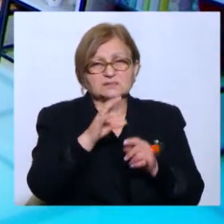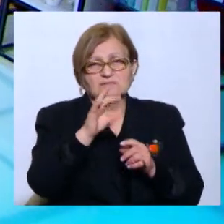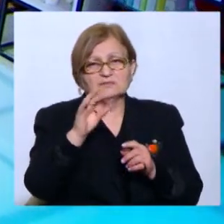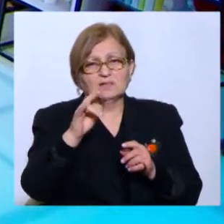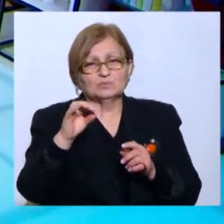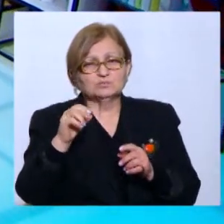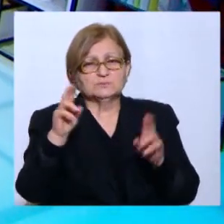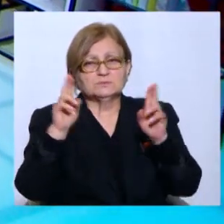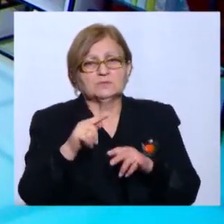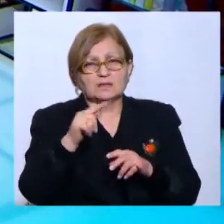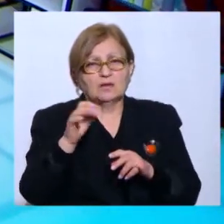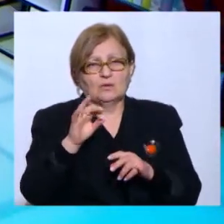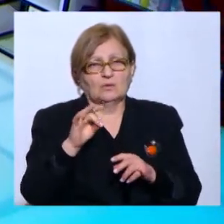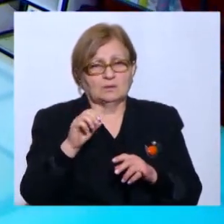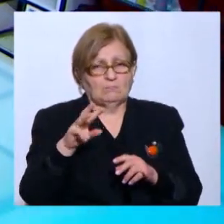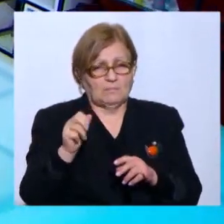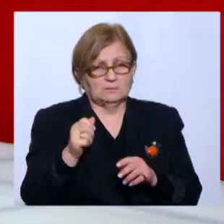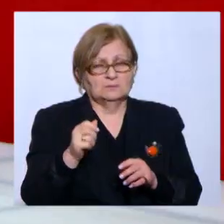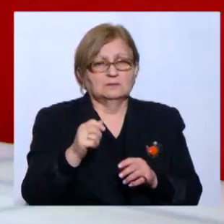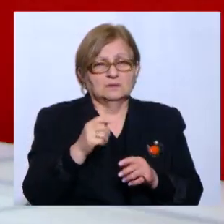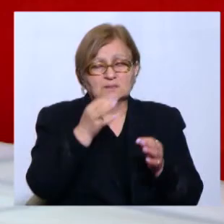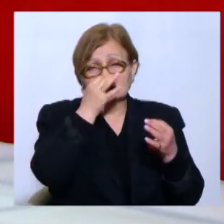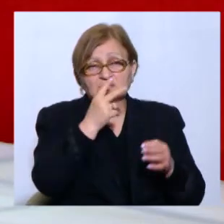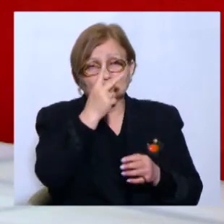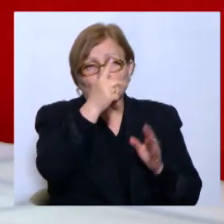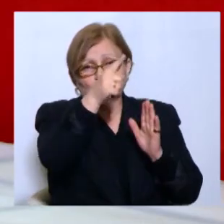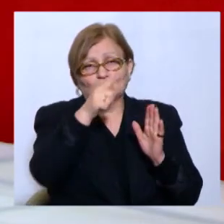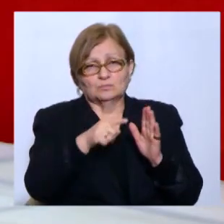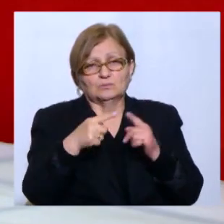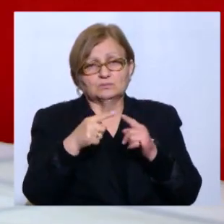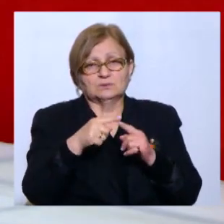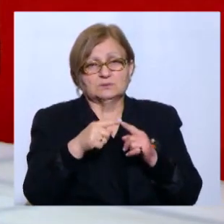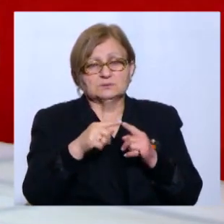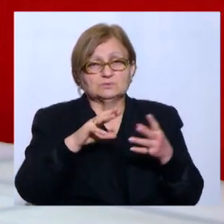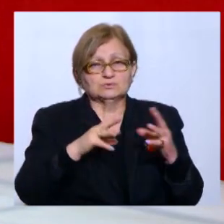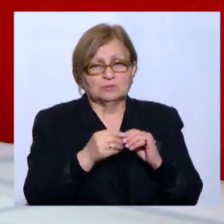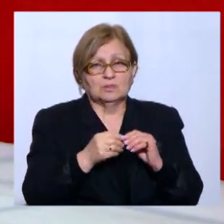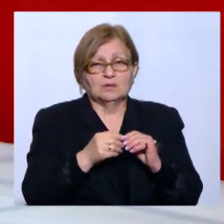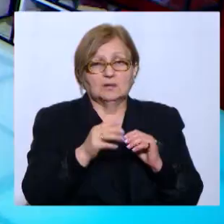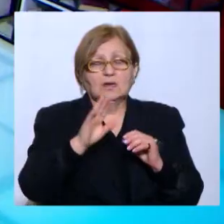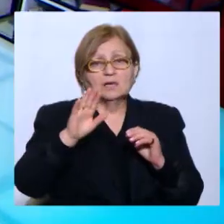კუთხეს და მეორე ვაკლებთ 180 გრადუსიდან დანარჩენი ორი კუთხის ჯამს. აი ეს არის თეორიული ნაწილი,